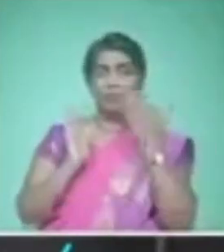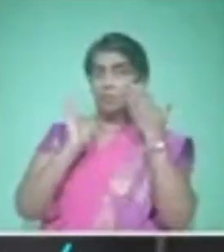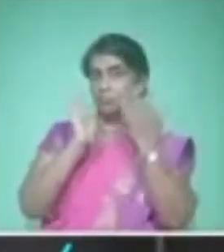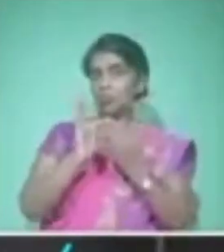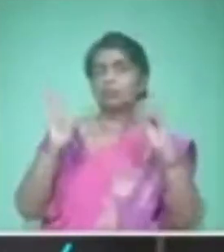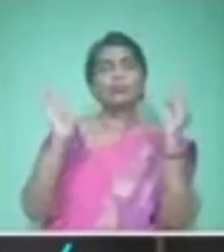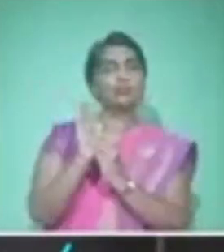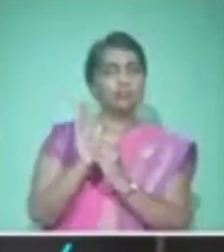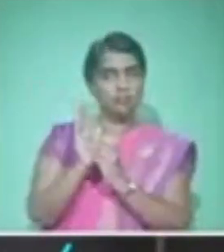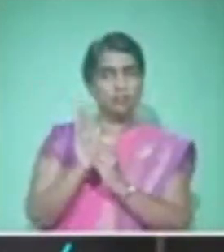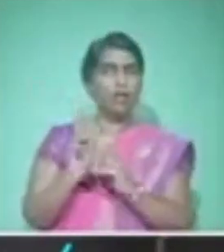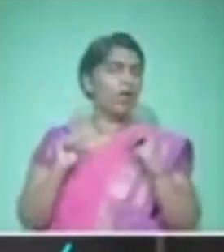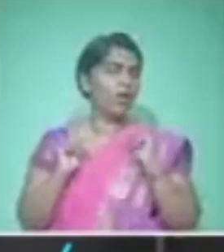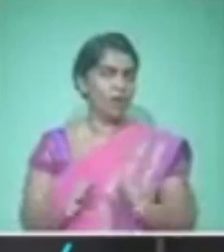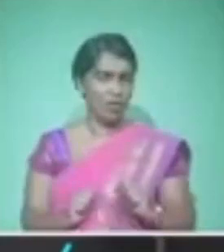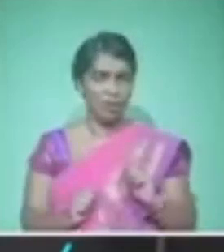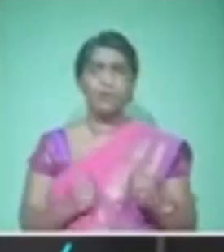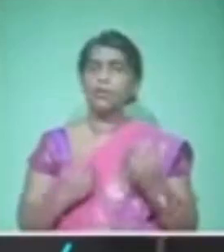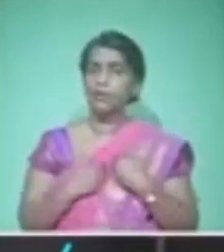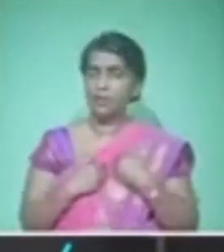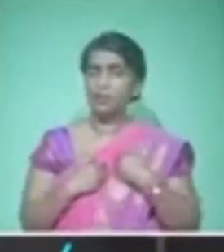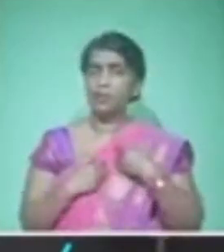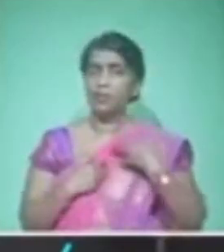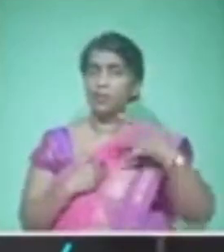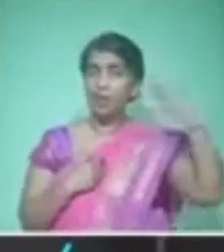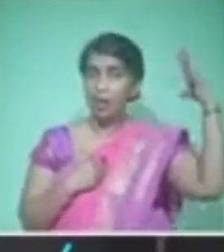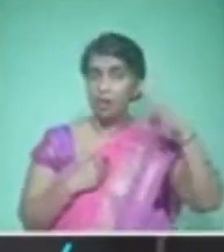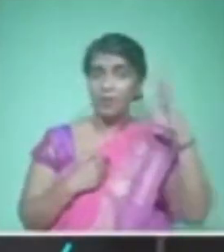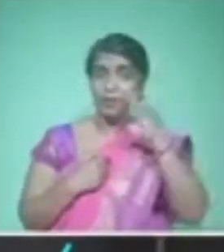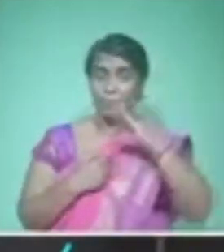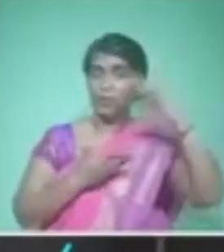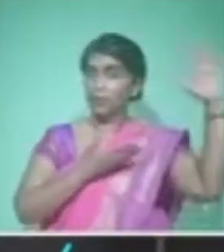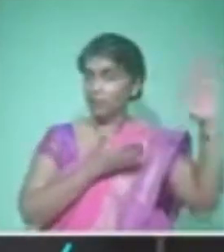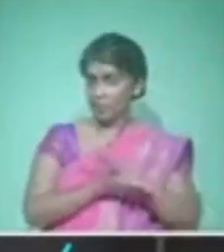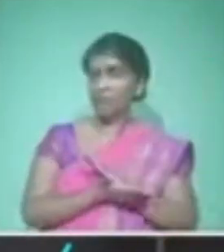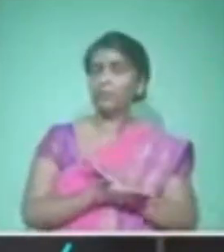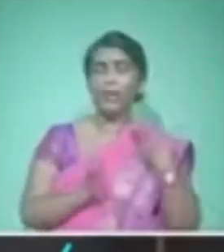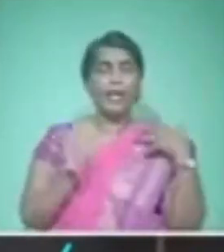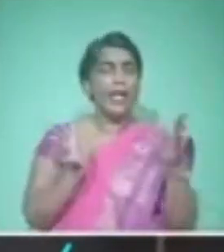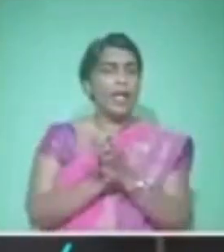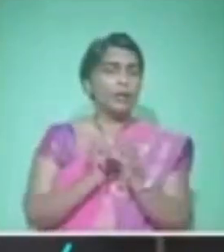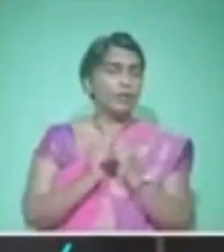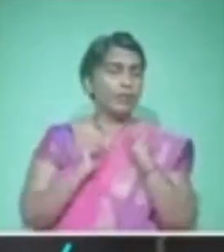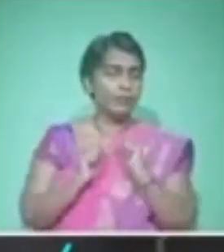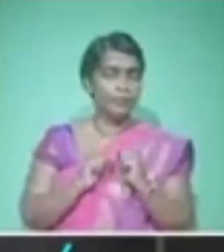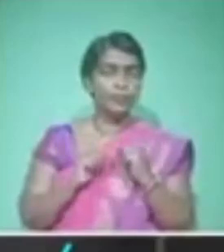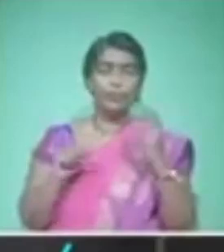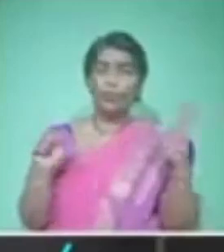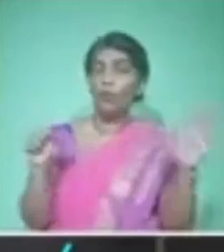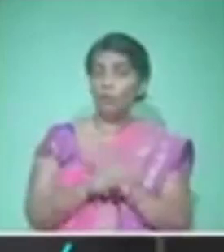කරන්න ඕනේ කොහොමද අපි මේ පුනර්ජනනීය බලශක්තිය එකතු කරන්නේ කියන එක